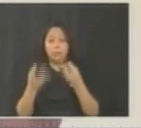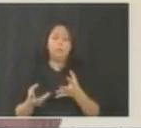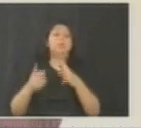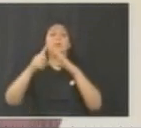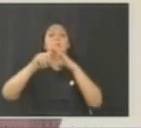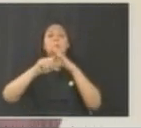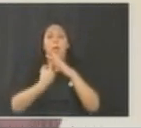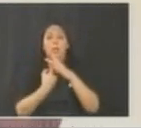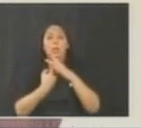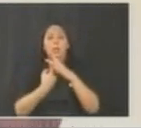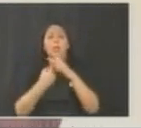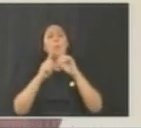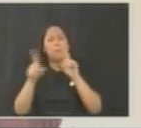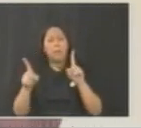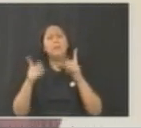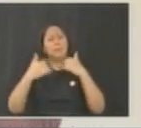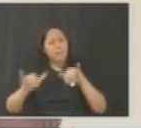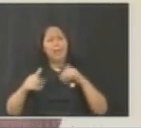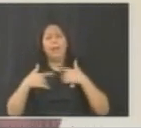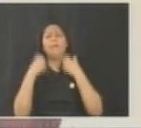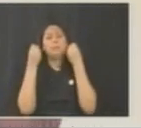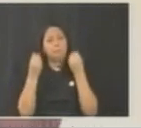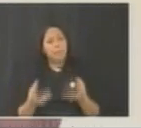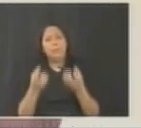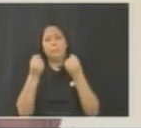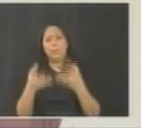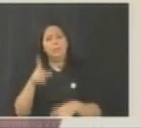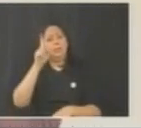din na kailangang punan.